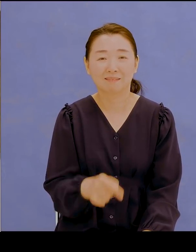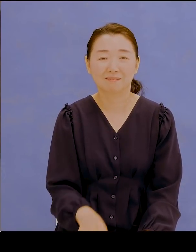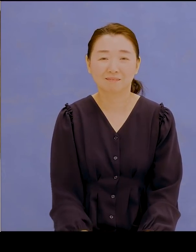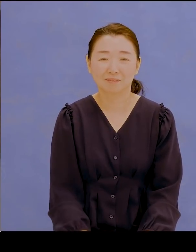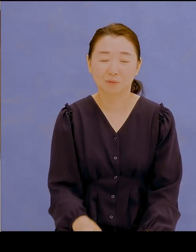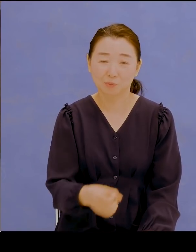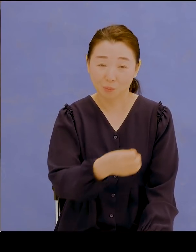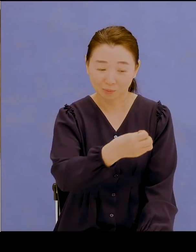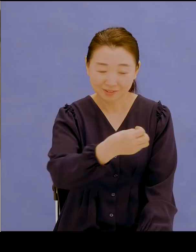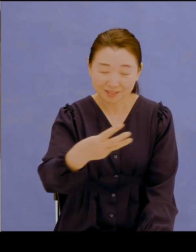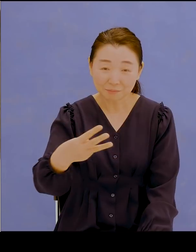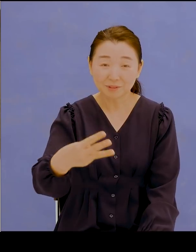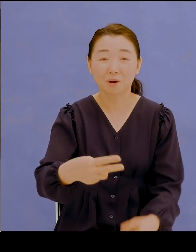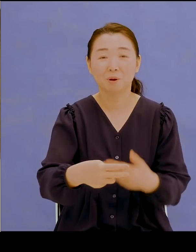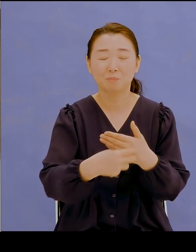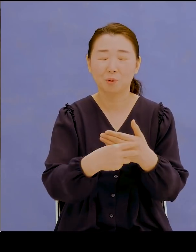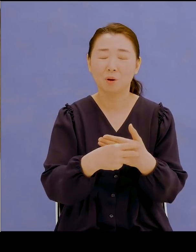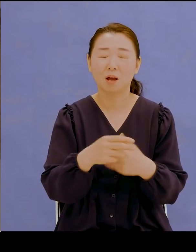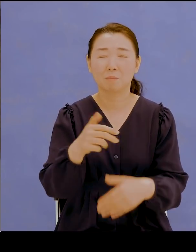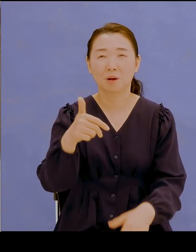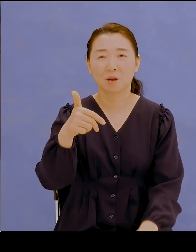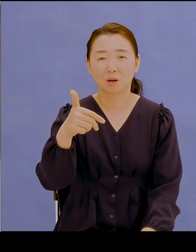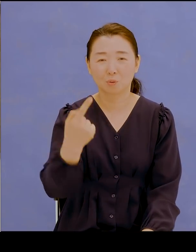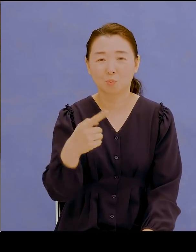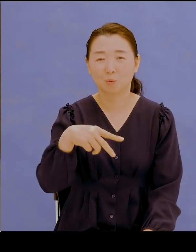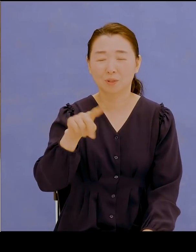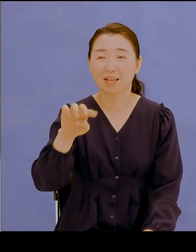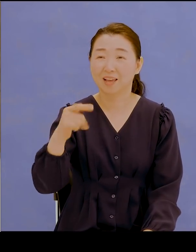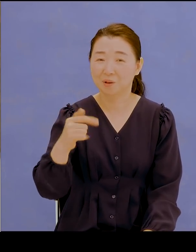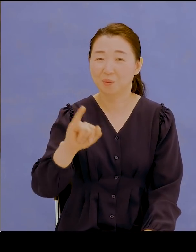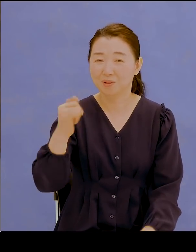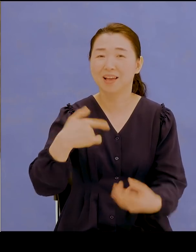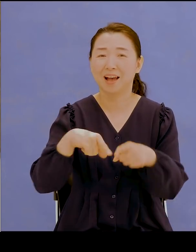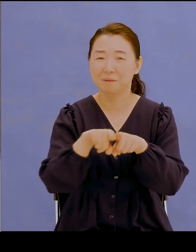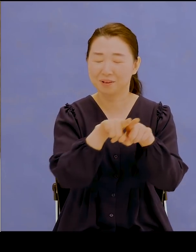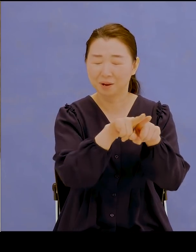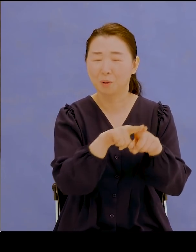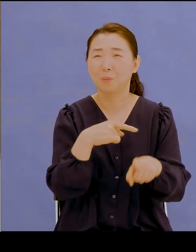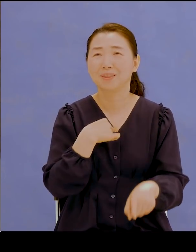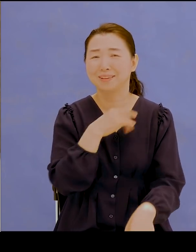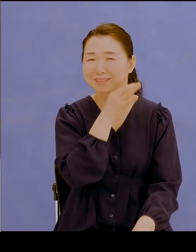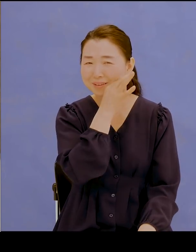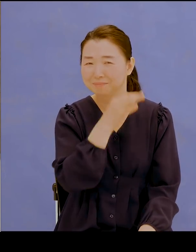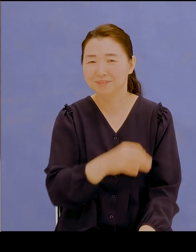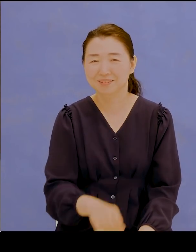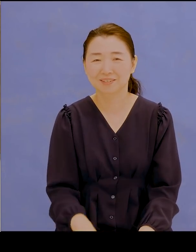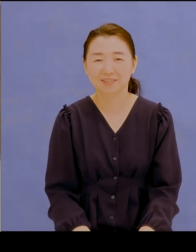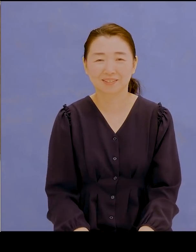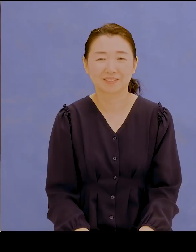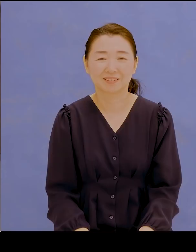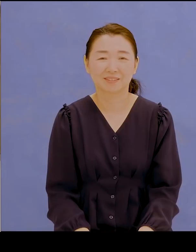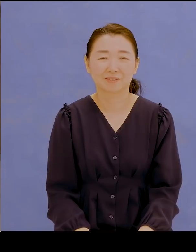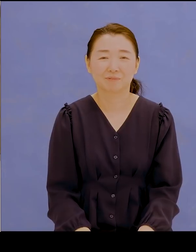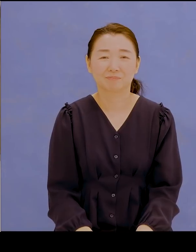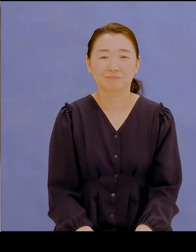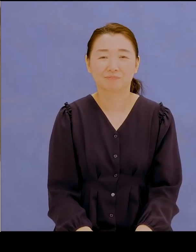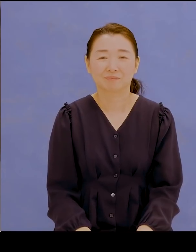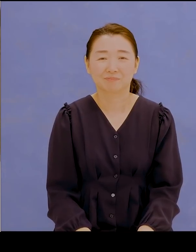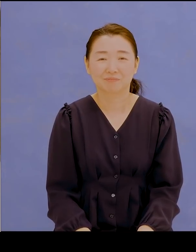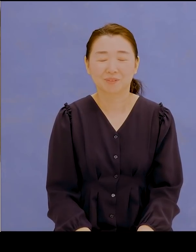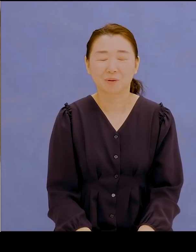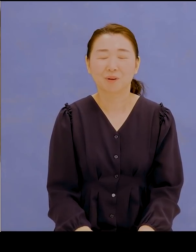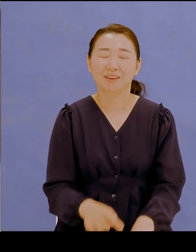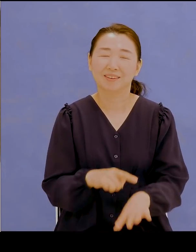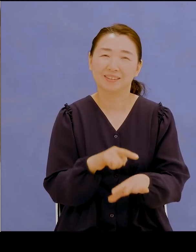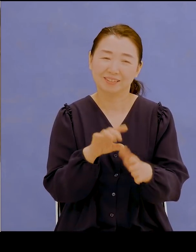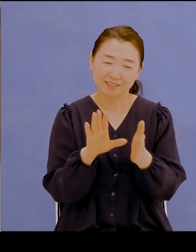또 삼성병원 거기는 아마 노사연 언니가 같이 갔나? 같이 가자고 좀 창피하더라고요. 왜냐면 그때는 이렇게